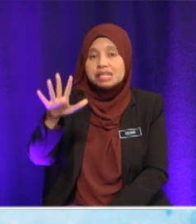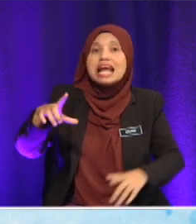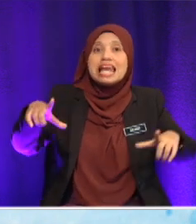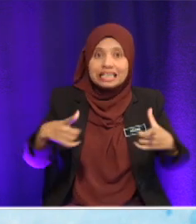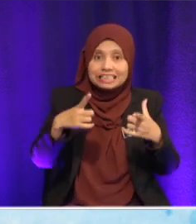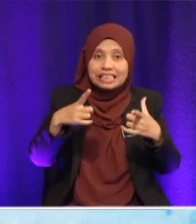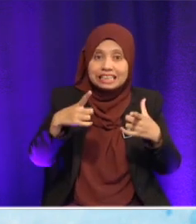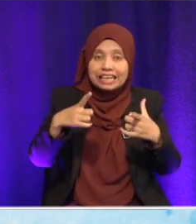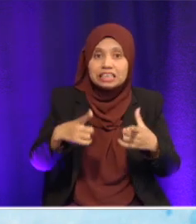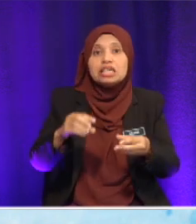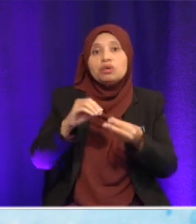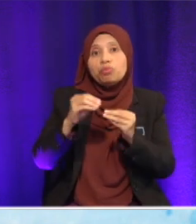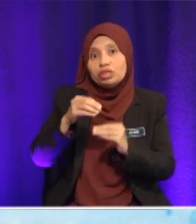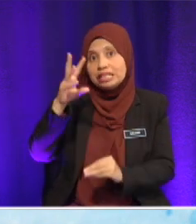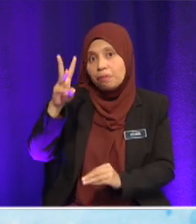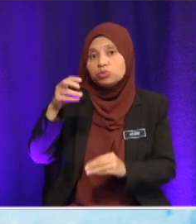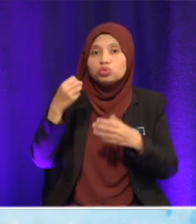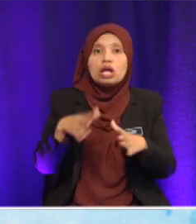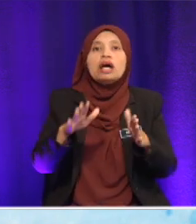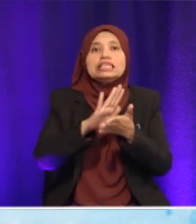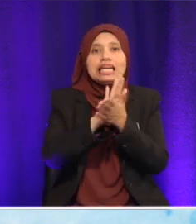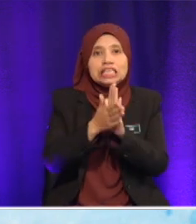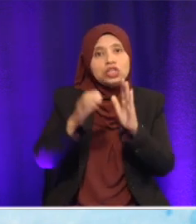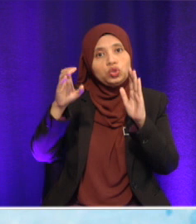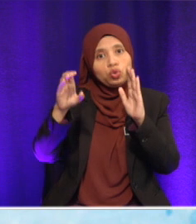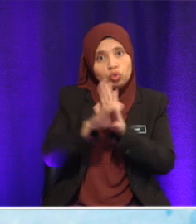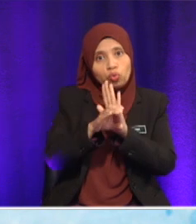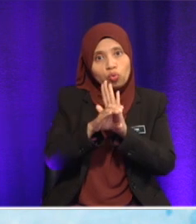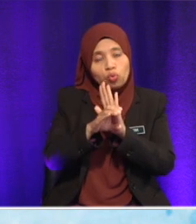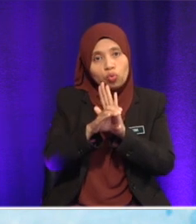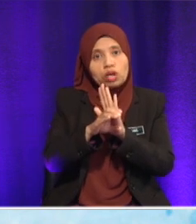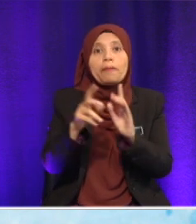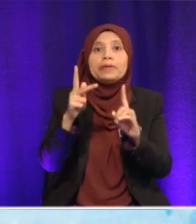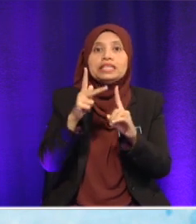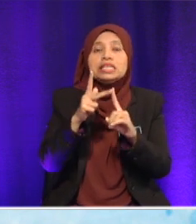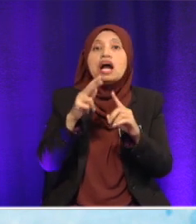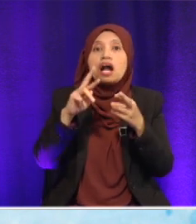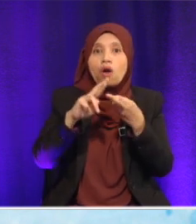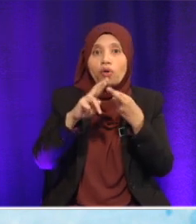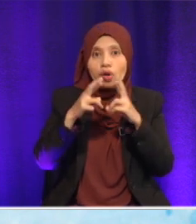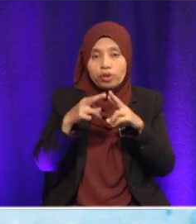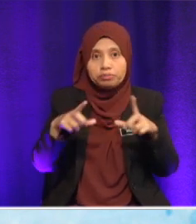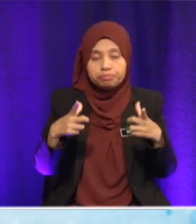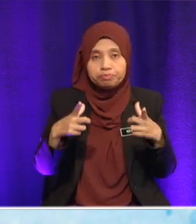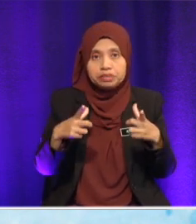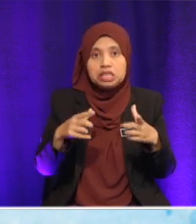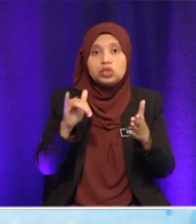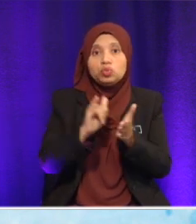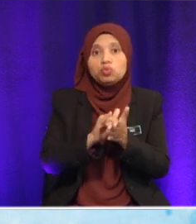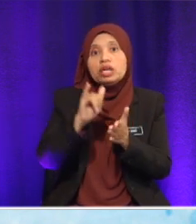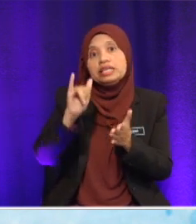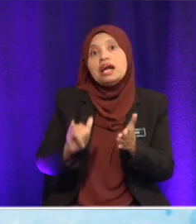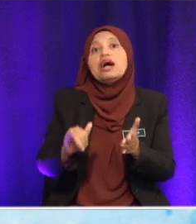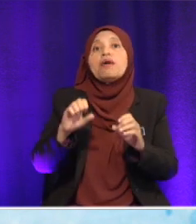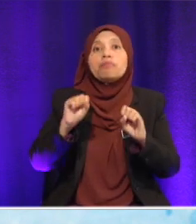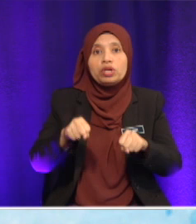pada tahap 6 lidah menjadi contoh jadi ini yang kita perlukan kepada murid kita murid